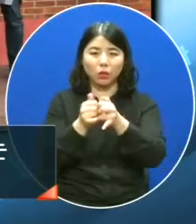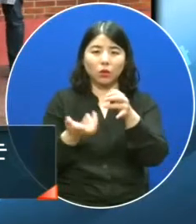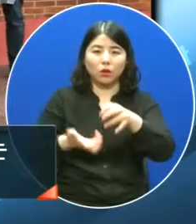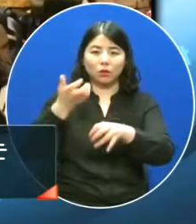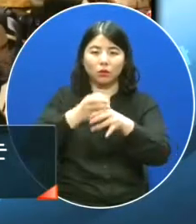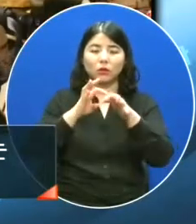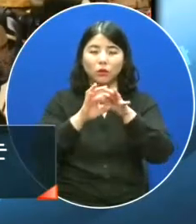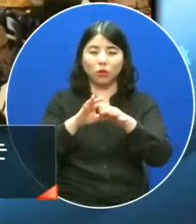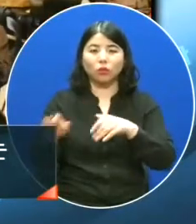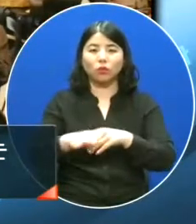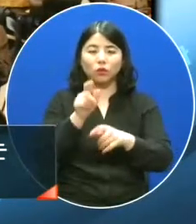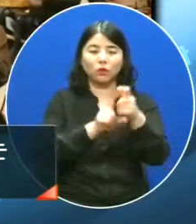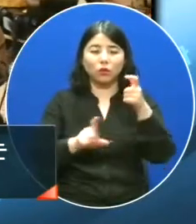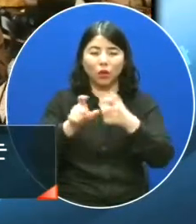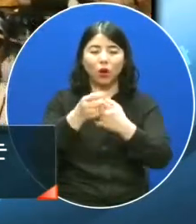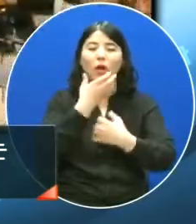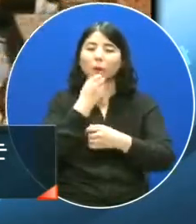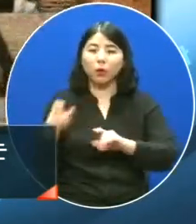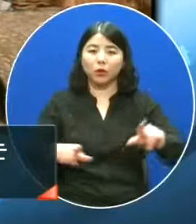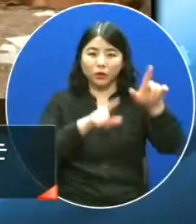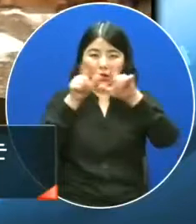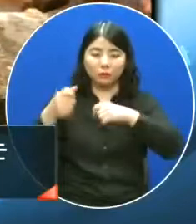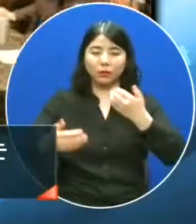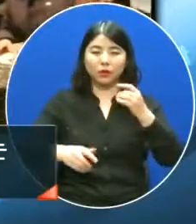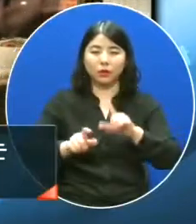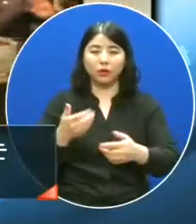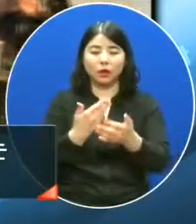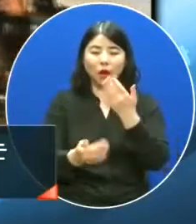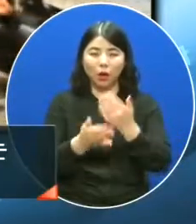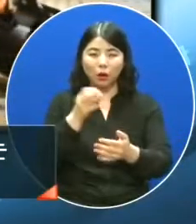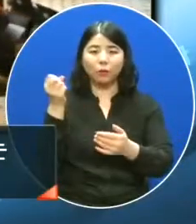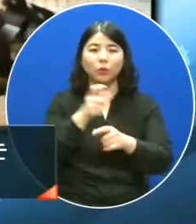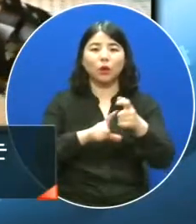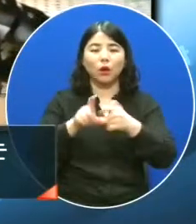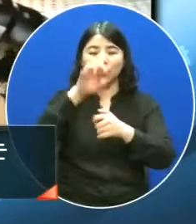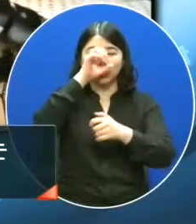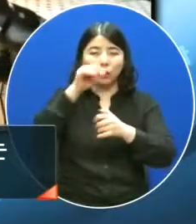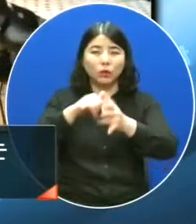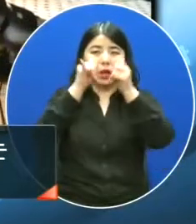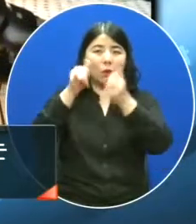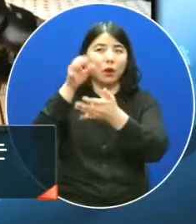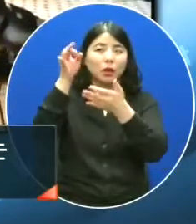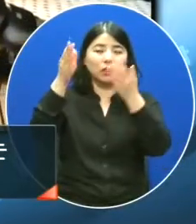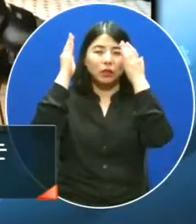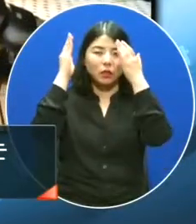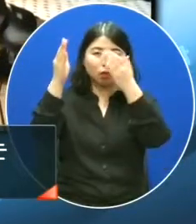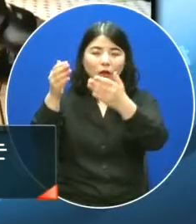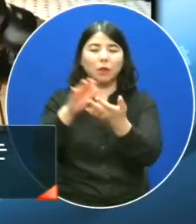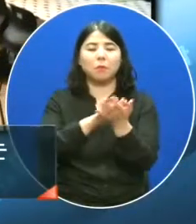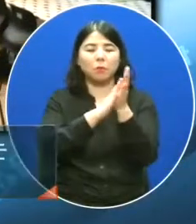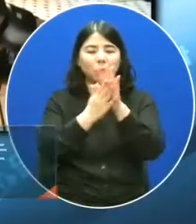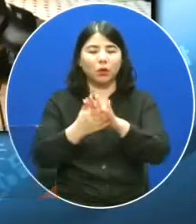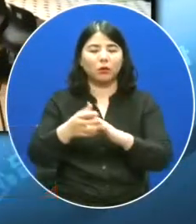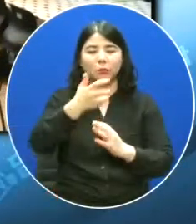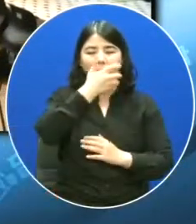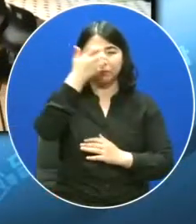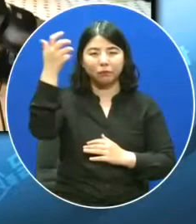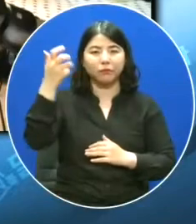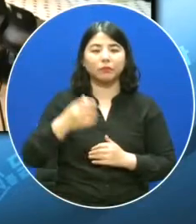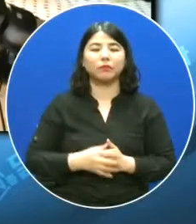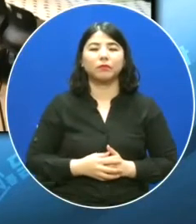통해 우리가 보다 행복한 삶을 영위하며 더 나은 사회적 가치를 향해 나아가는 변화를 꿈꿔보겠습니다.